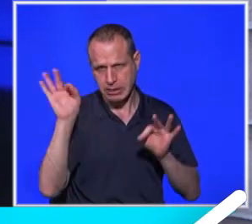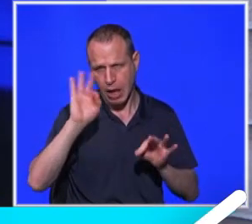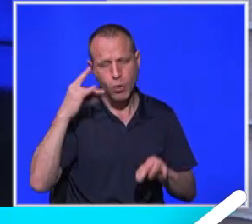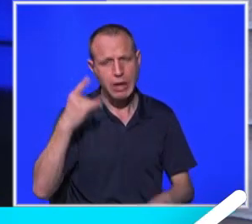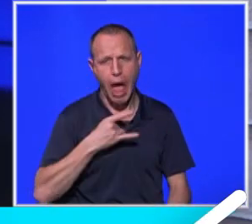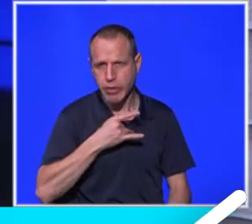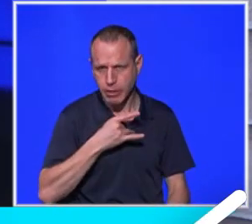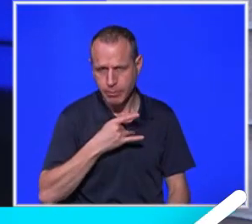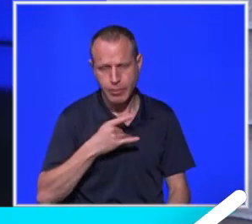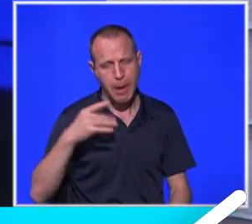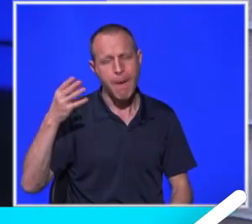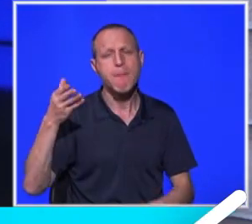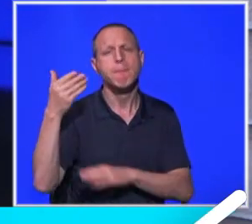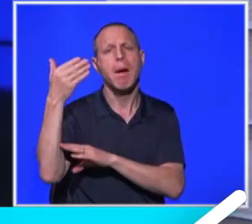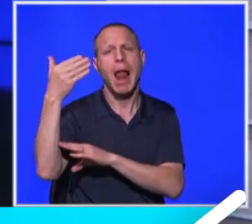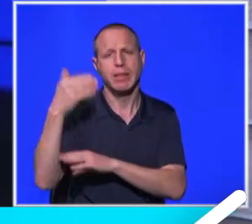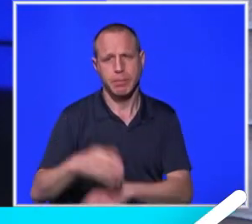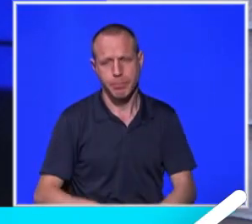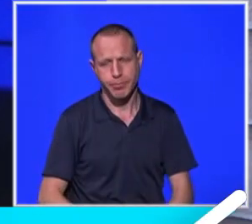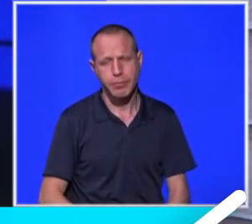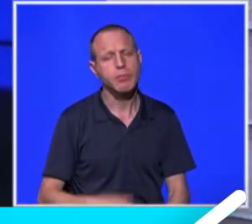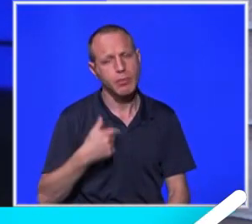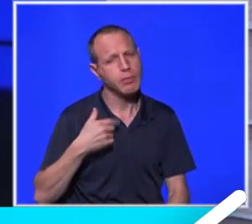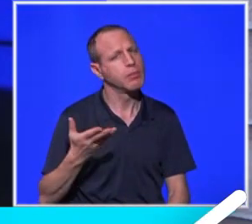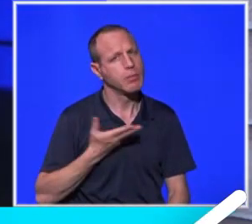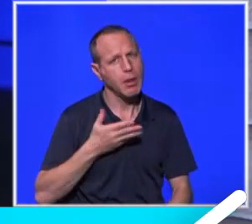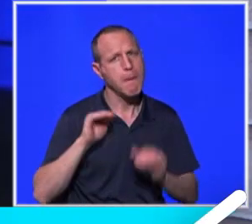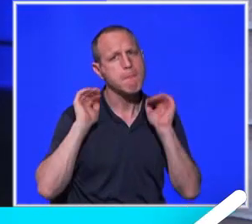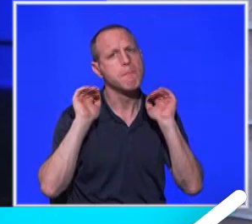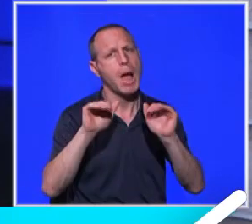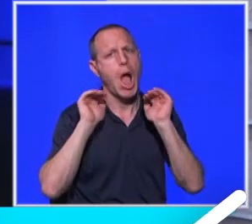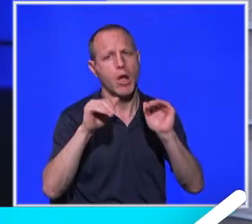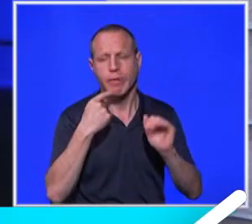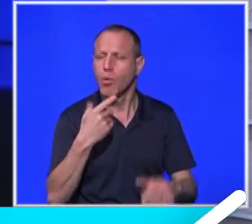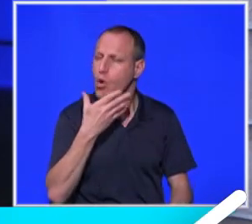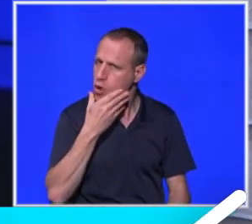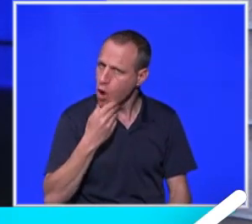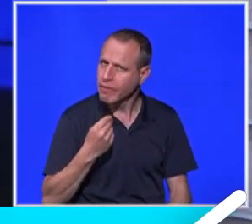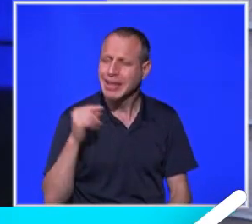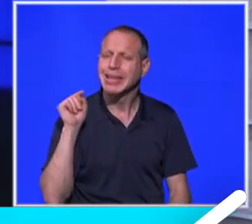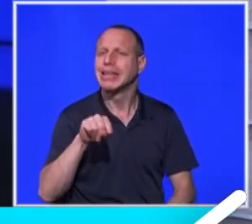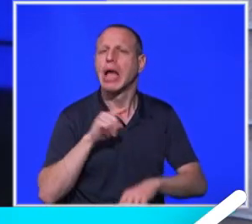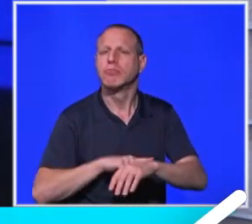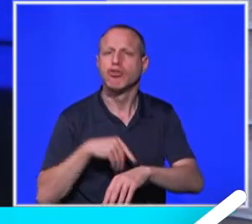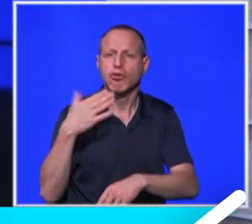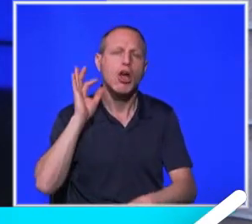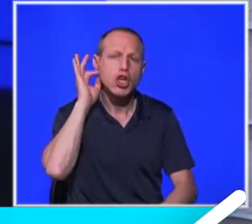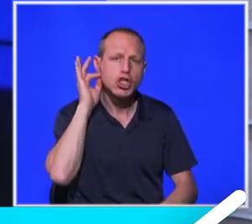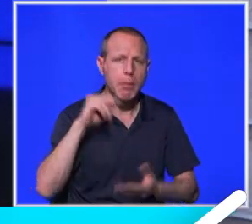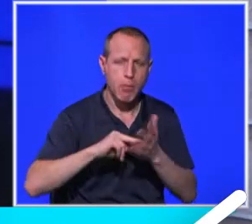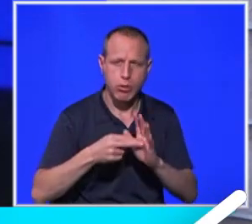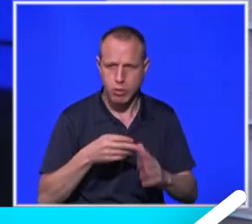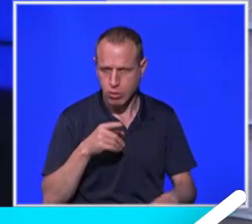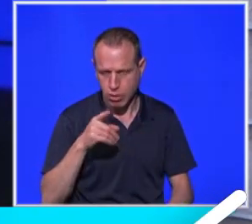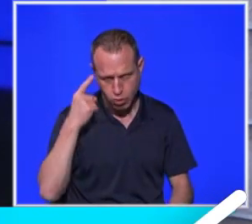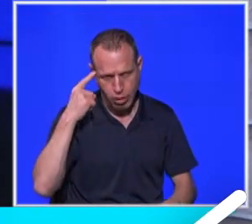החרדים הממלכתיים, אני קיבלתי ברכות ואמרו יופי, הגיע הזמן שתהיה אישה בפוליטיקה הישראלית, את יודעת,